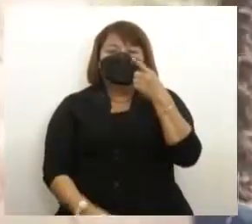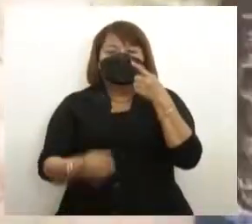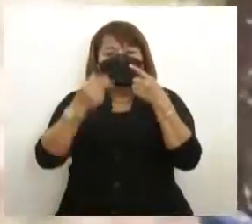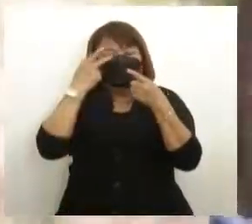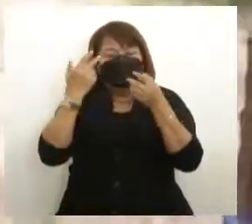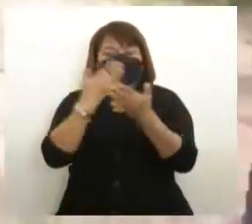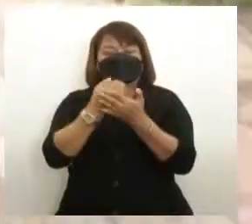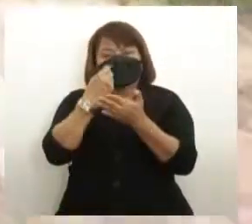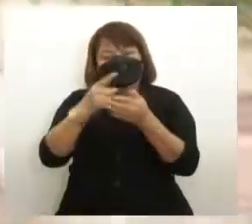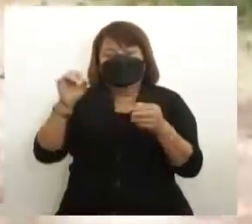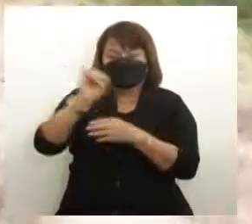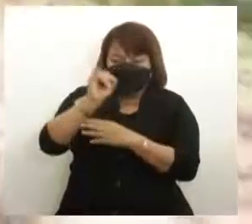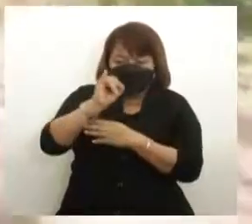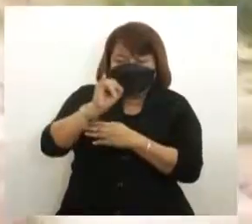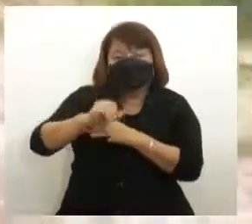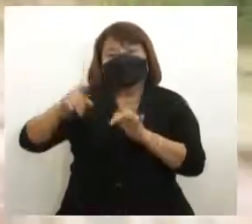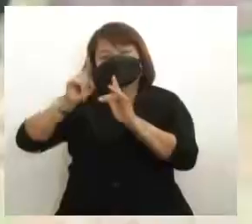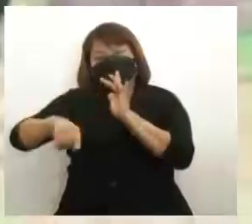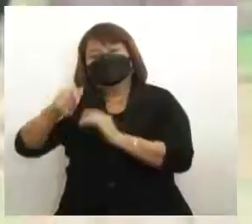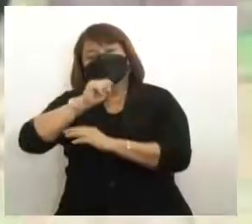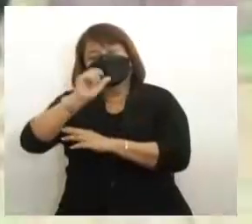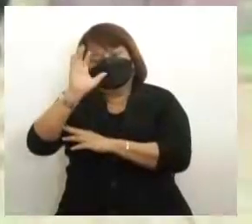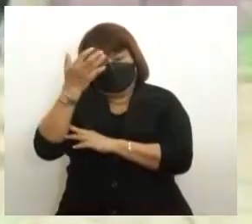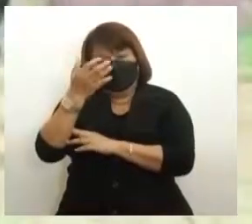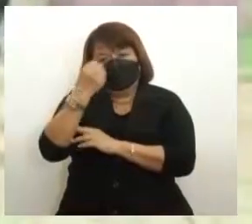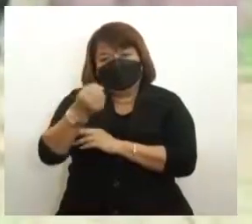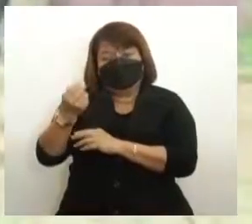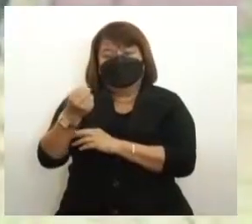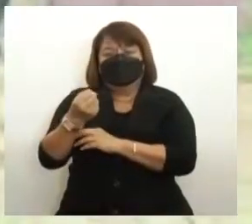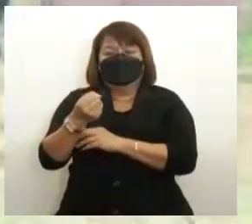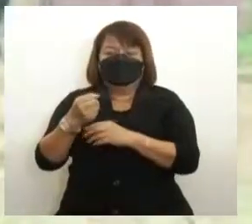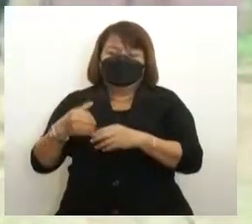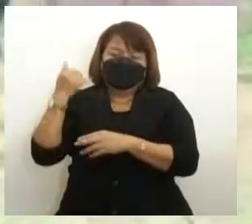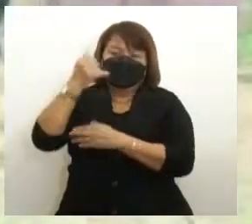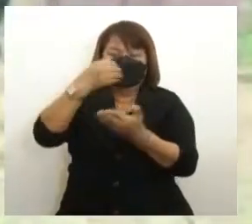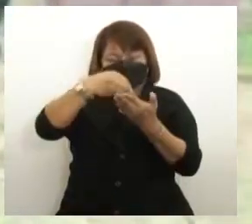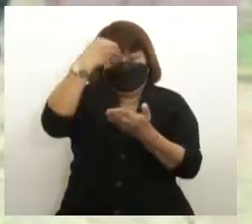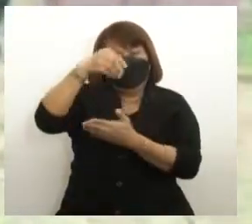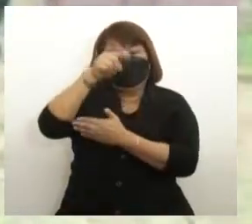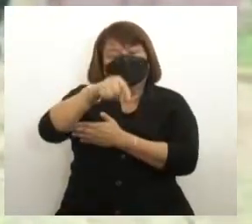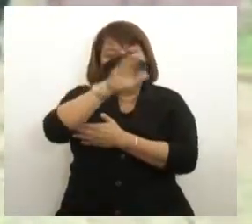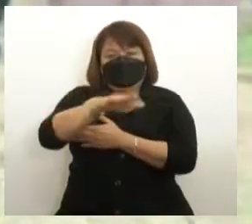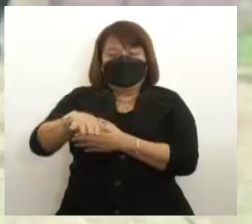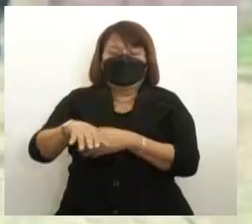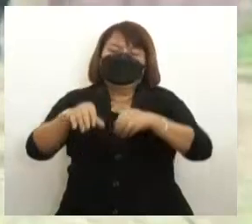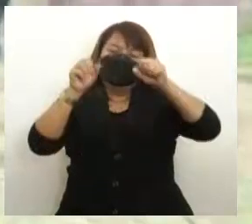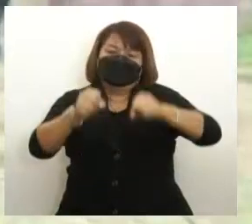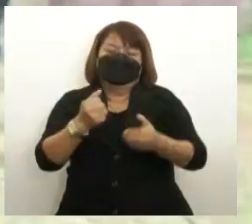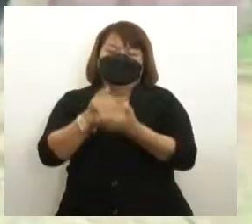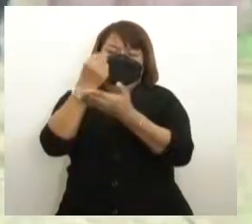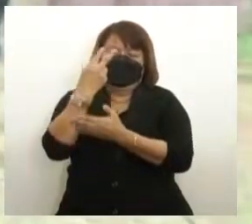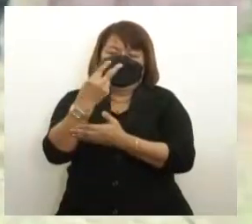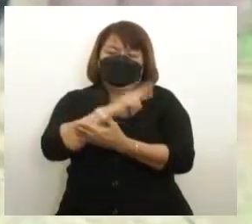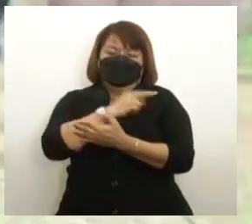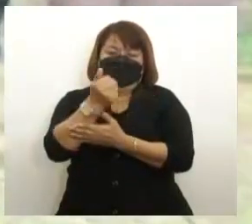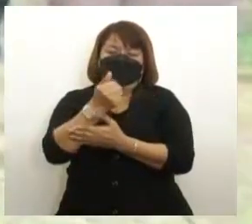ของการขาดแคลนอาหารโลกเนี่ยครับนี่ก็เป็นสิ่งที่มาแต่ถ้ามาเรียนตรงเนี้ยเด็กเราเขาสามารถที่จะพึ่งตัวเองได้2ก็คือน